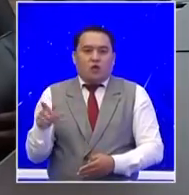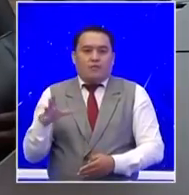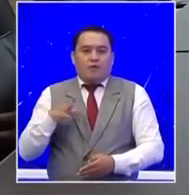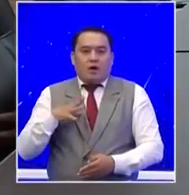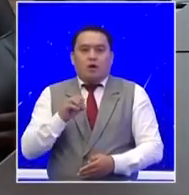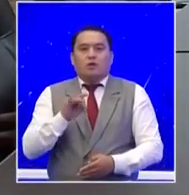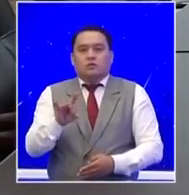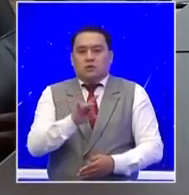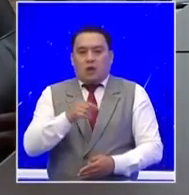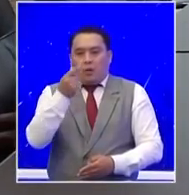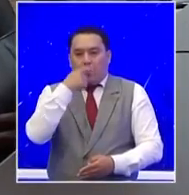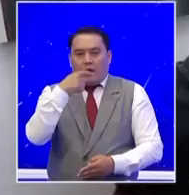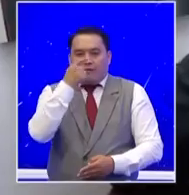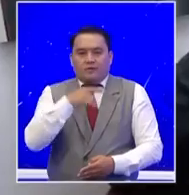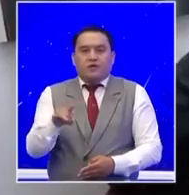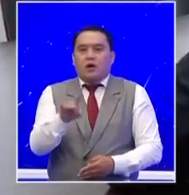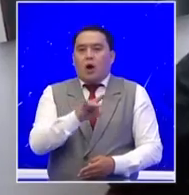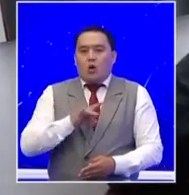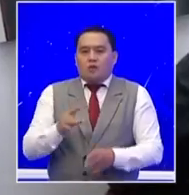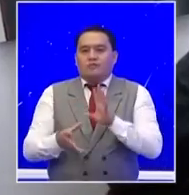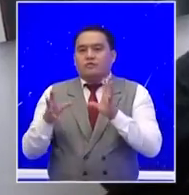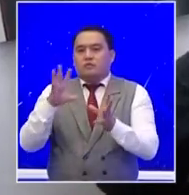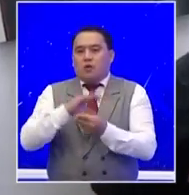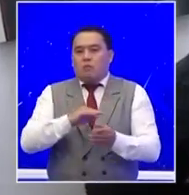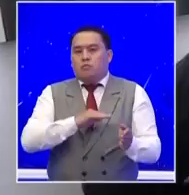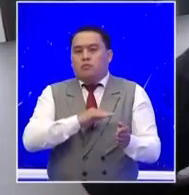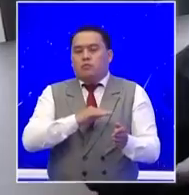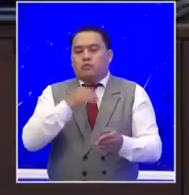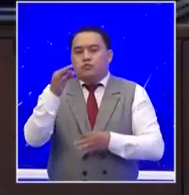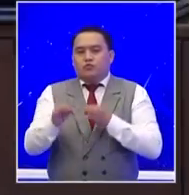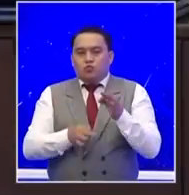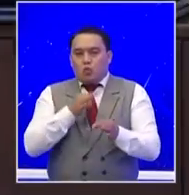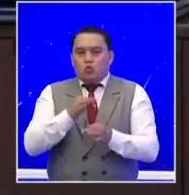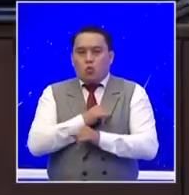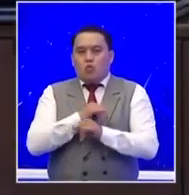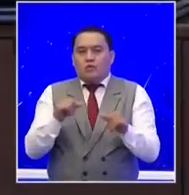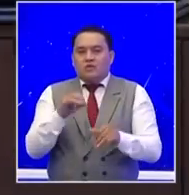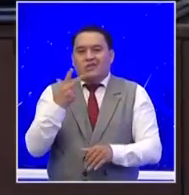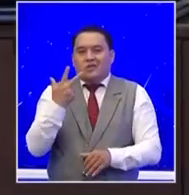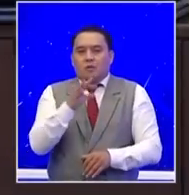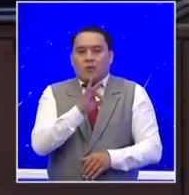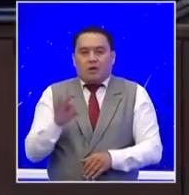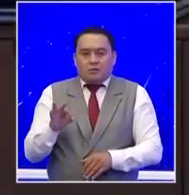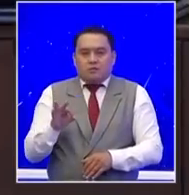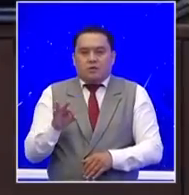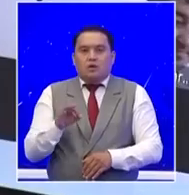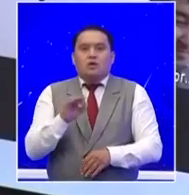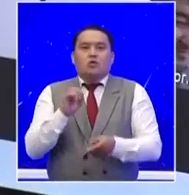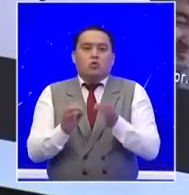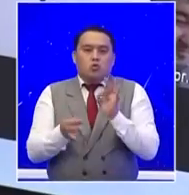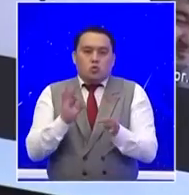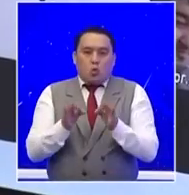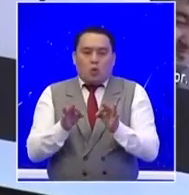– жителей Карасайского и Панфиловского района. В целом, за истекшие сутки прирост составил 3%, но санитарные нормы